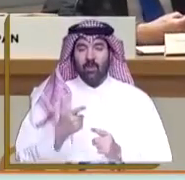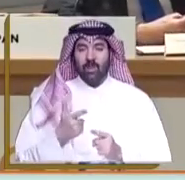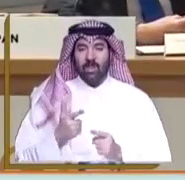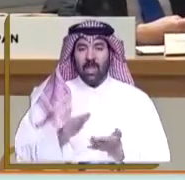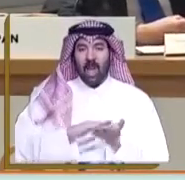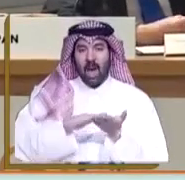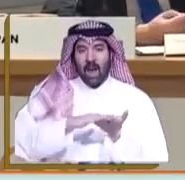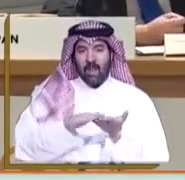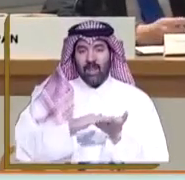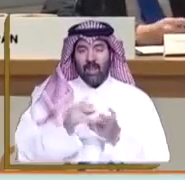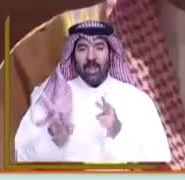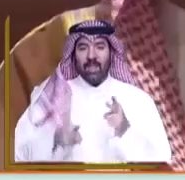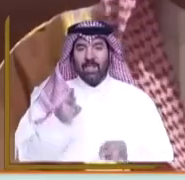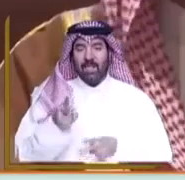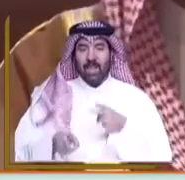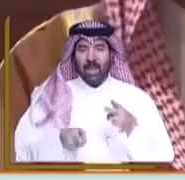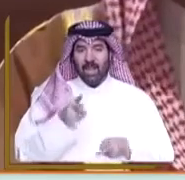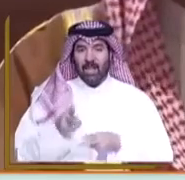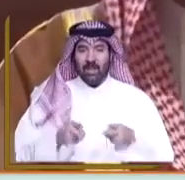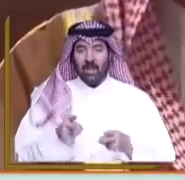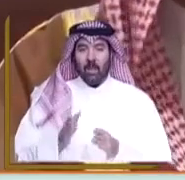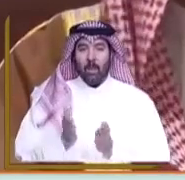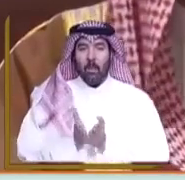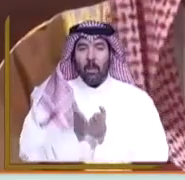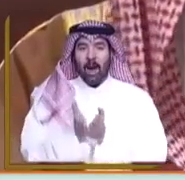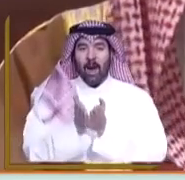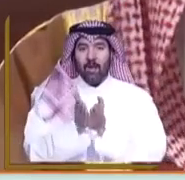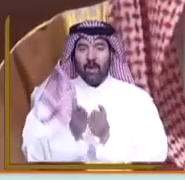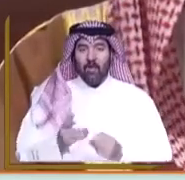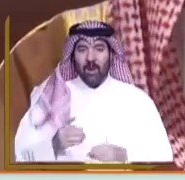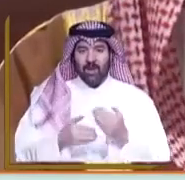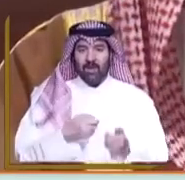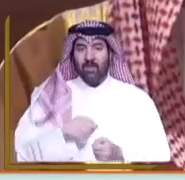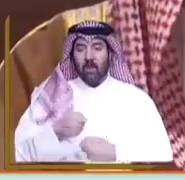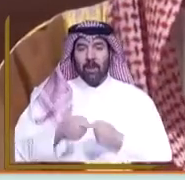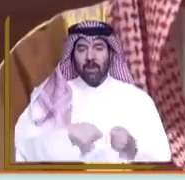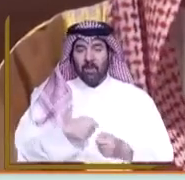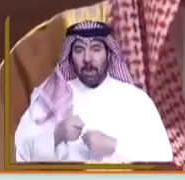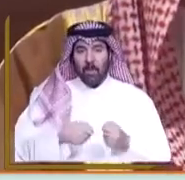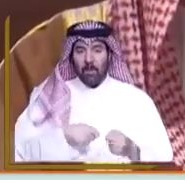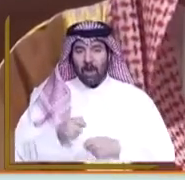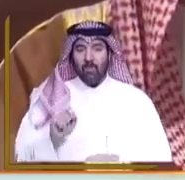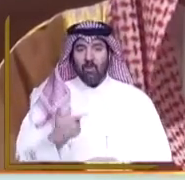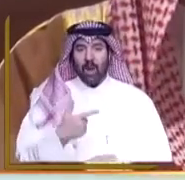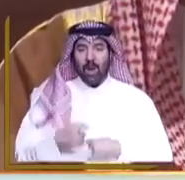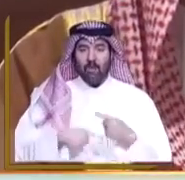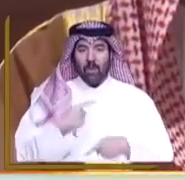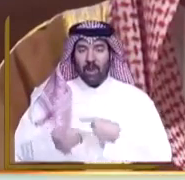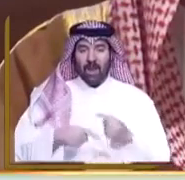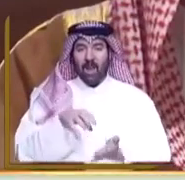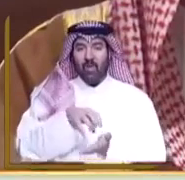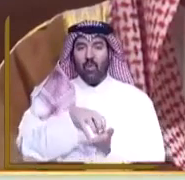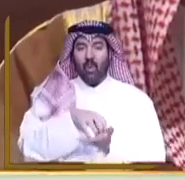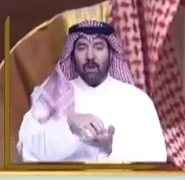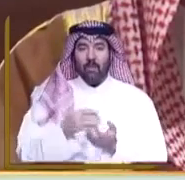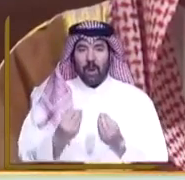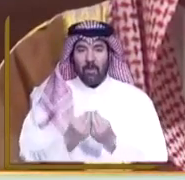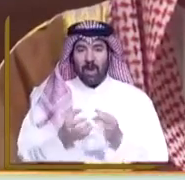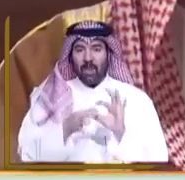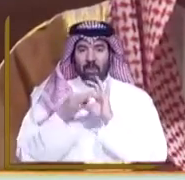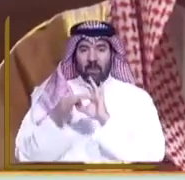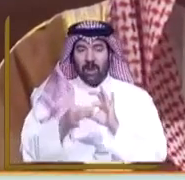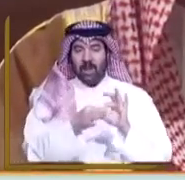التحتية التي تشمل سكك حديدية وربط الموانئ وزيادة مرور السلع والخدمات وتعزيز التبادل التجاري بين الأطراف المعنية ومد